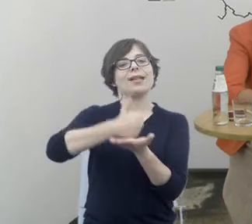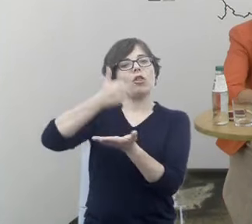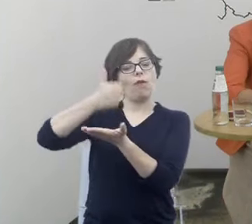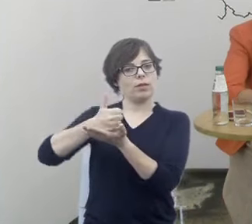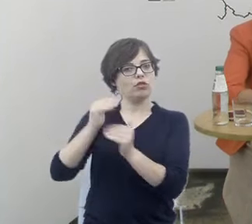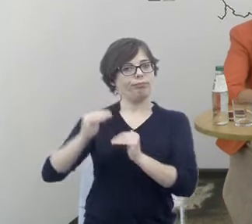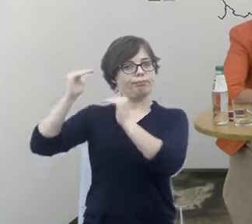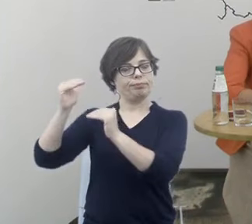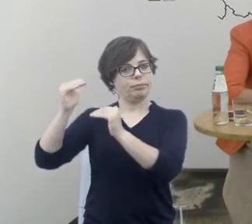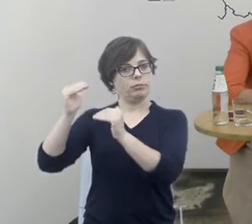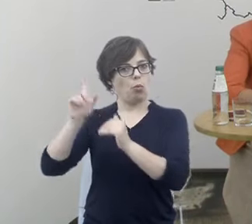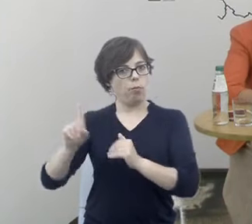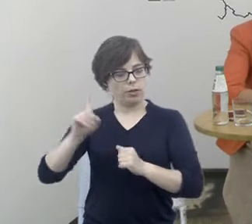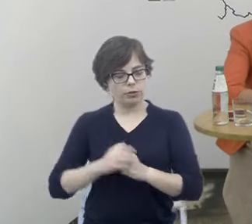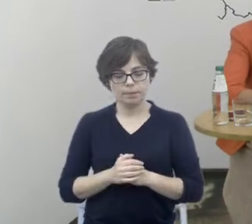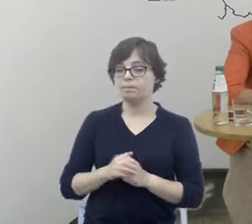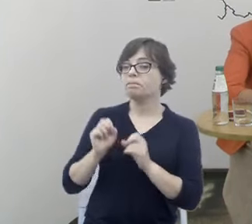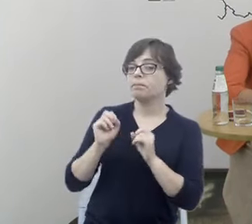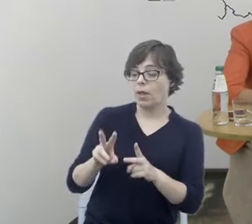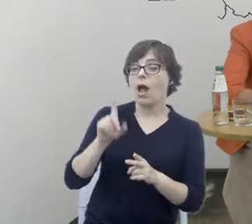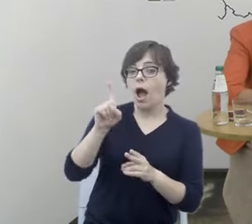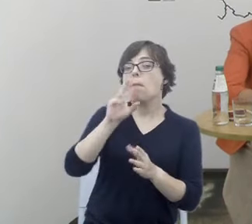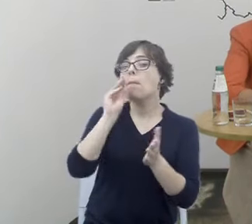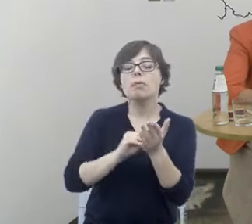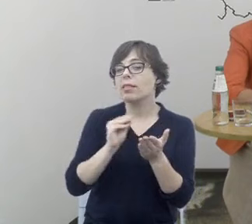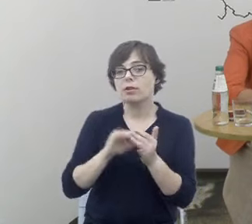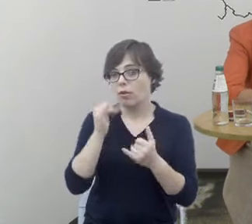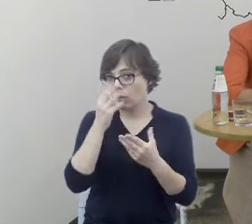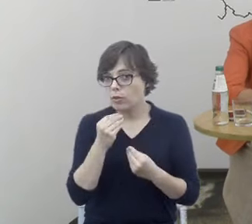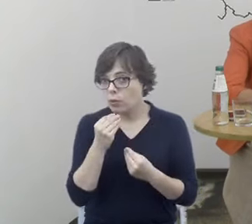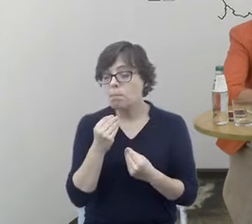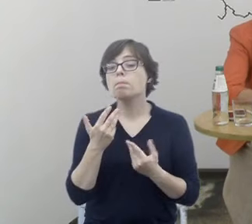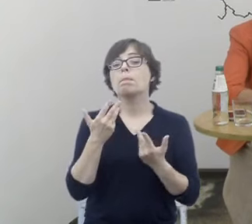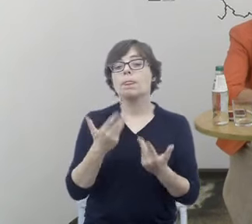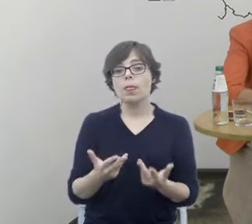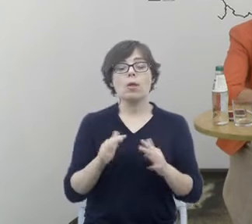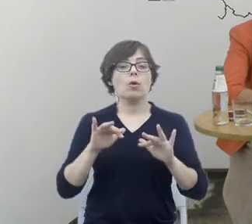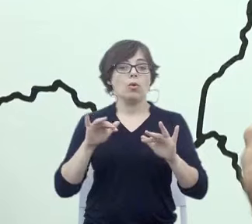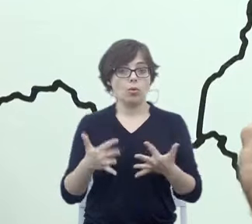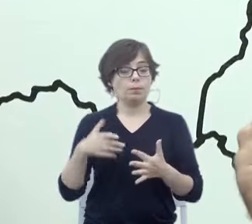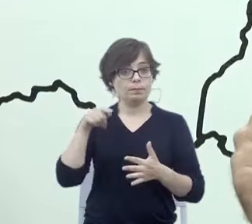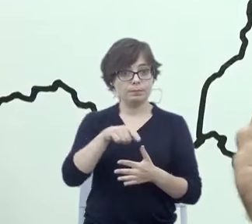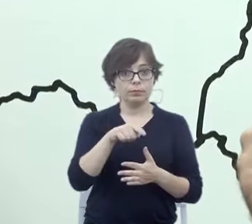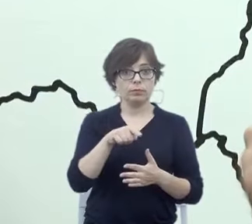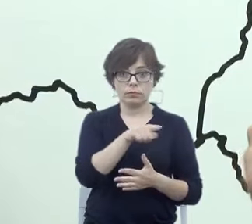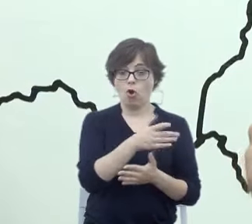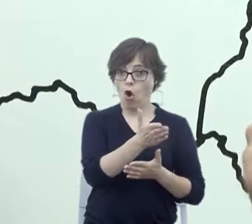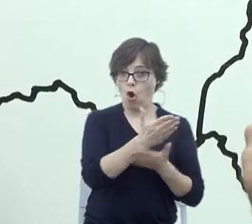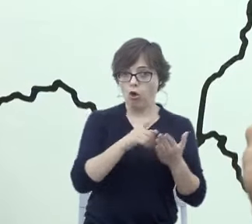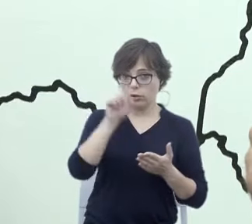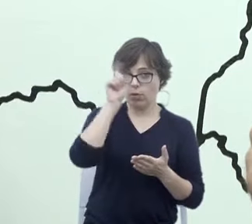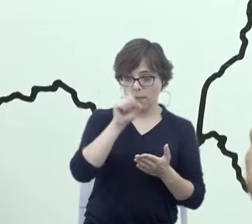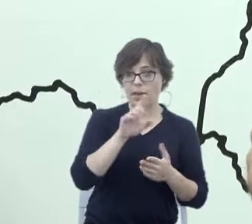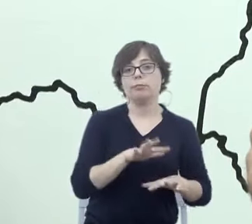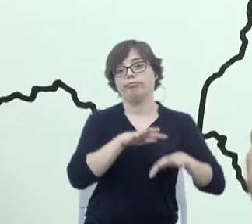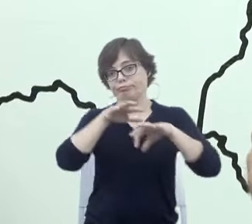publicznych, a w praktyce przyjęło to postać taką, że gdy te oddziały wkroczyły na